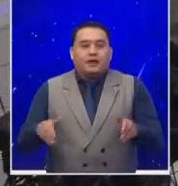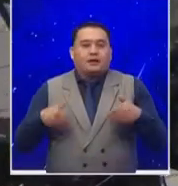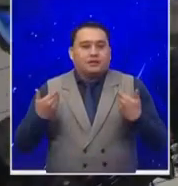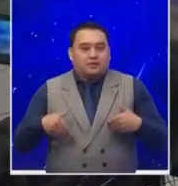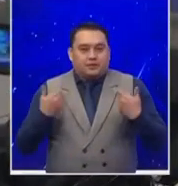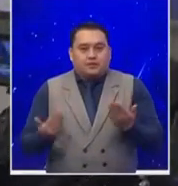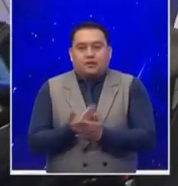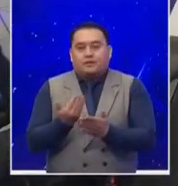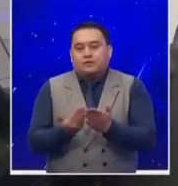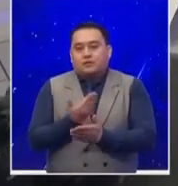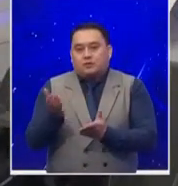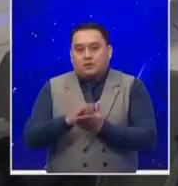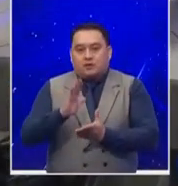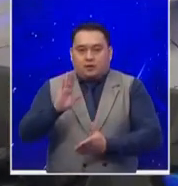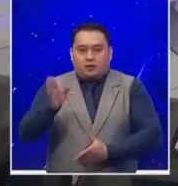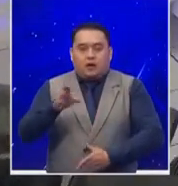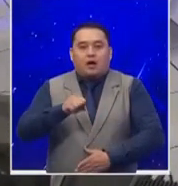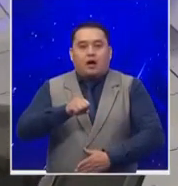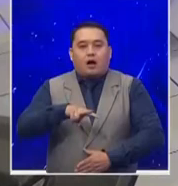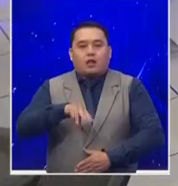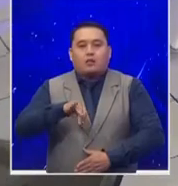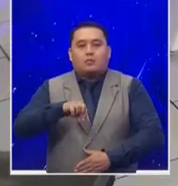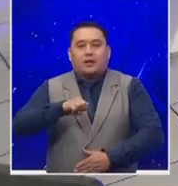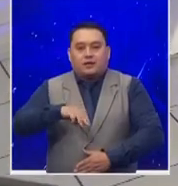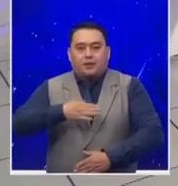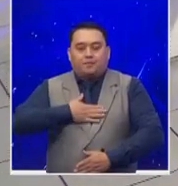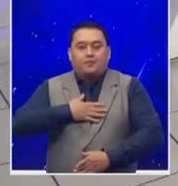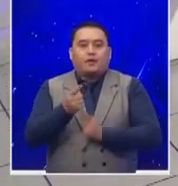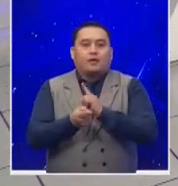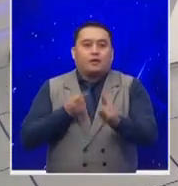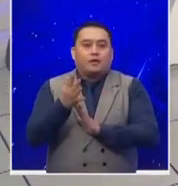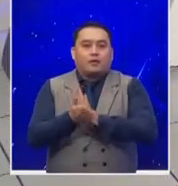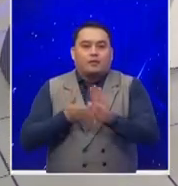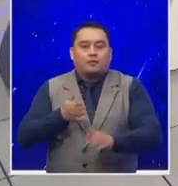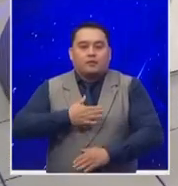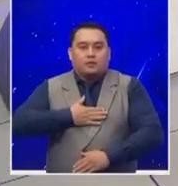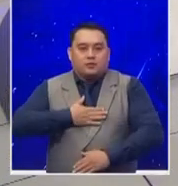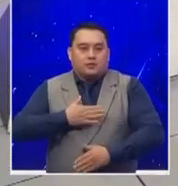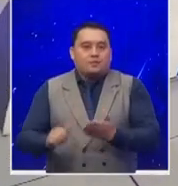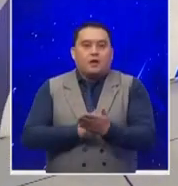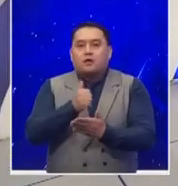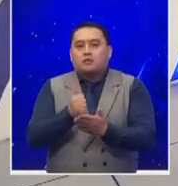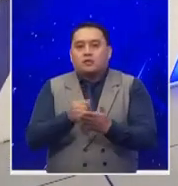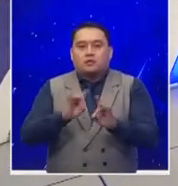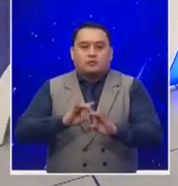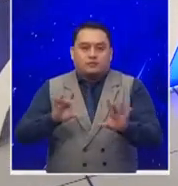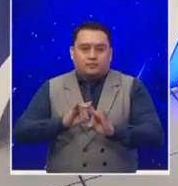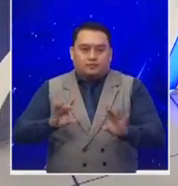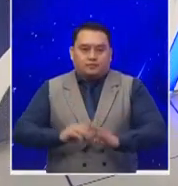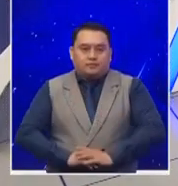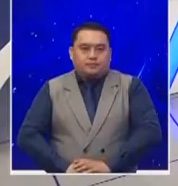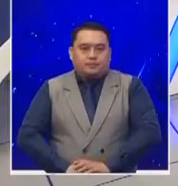Ассаламу алейкум, қадірменді көрермен, тікелей эфирде қорытынды жаңалықтары студияда Алмат Хамид, сурд аудармада Марат Жақсылық. Бүгін көретіндеріңіз.